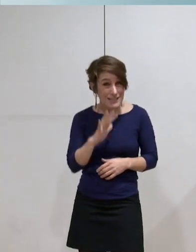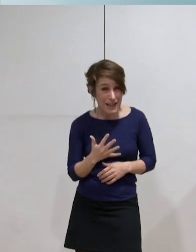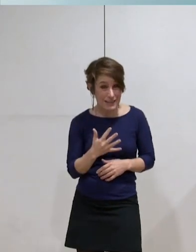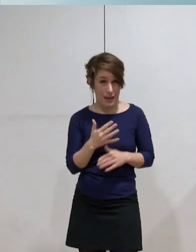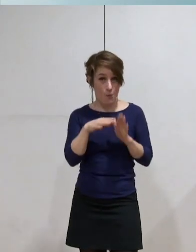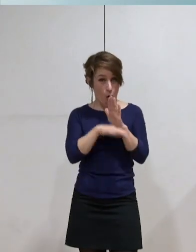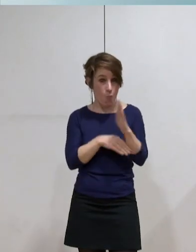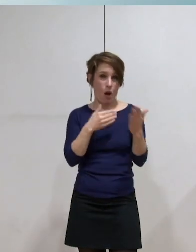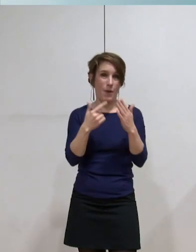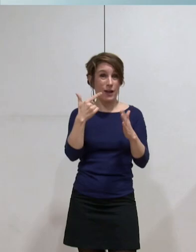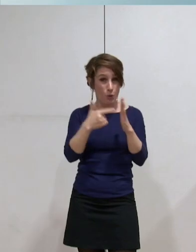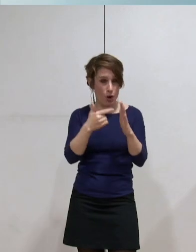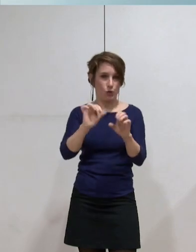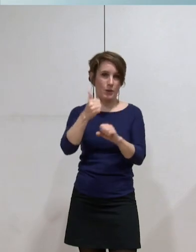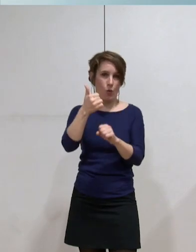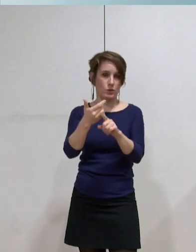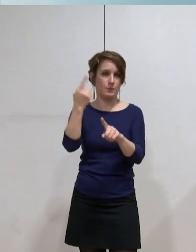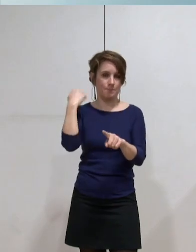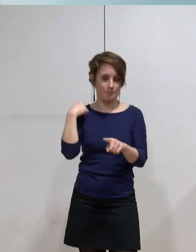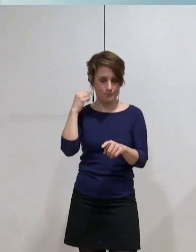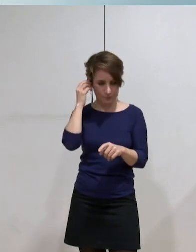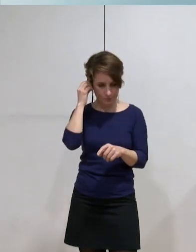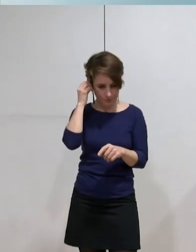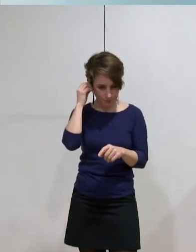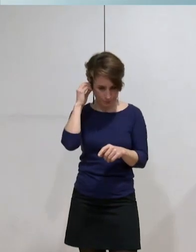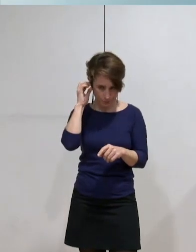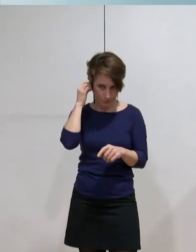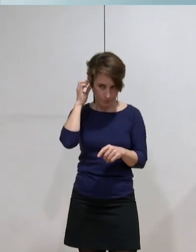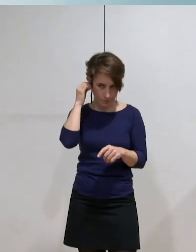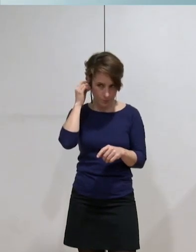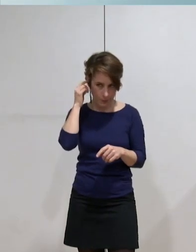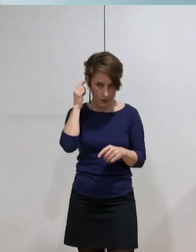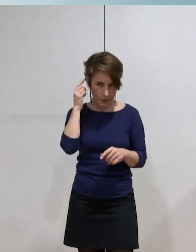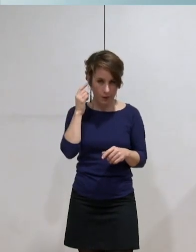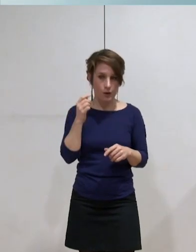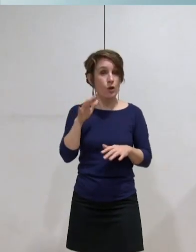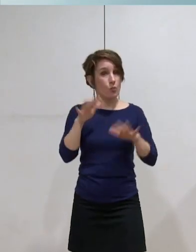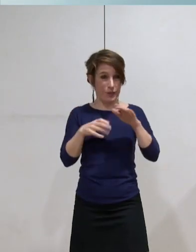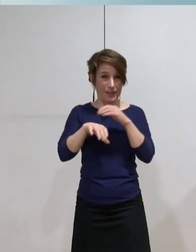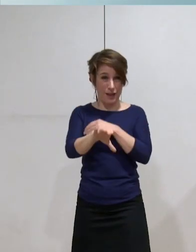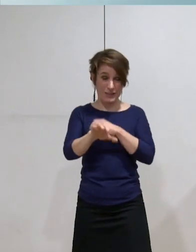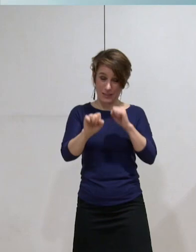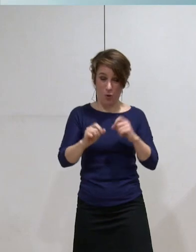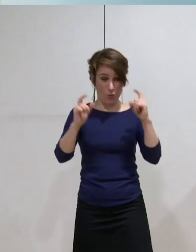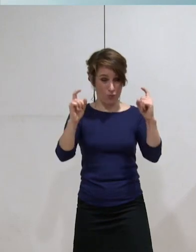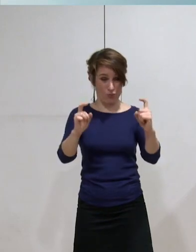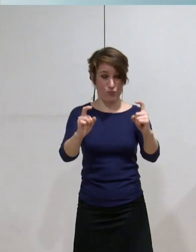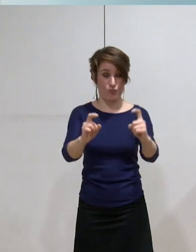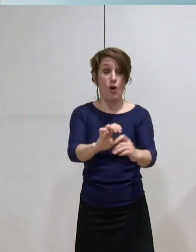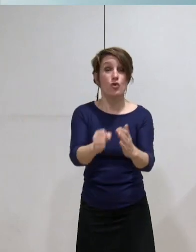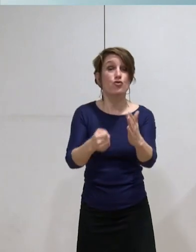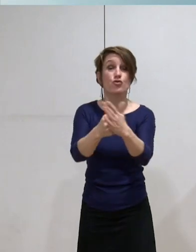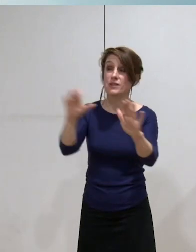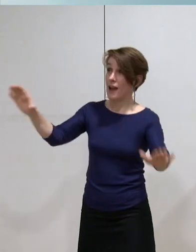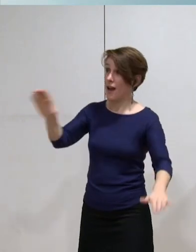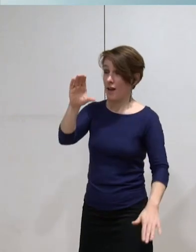à 2011 les projections financières révèlent que l'investissement du bloc local pourrait chuter jusqu'à ce que la baisse des dotations se stabilise